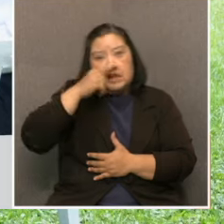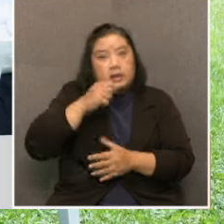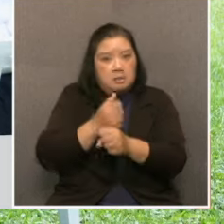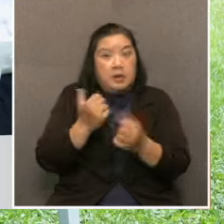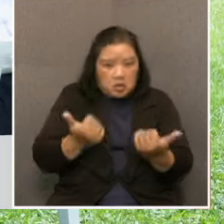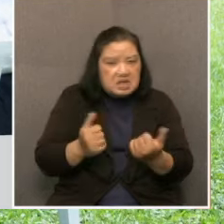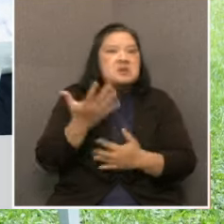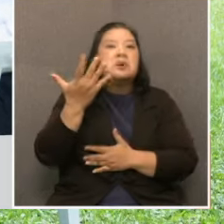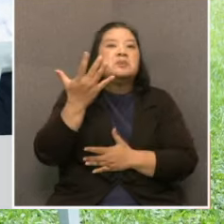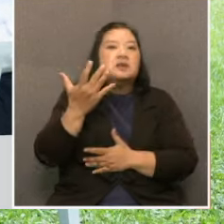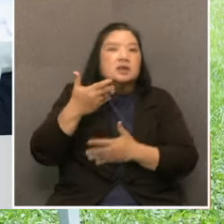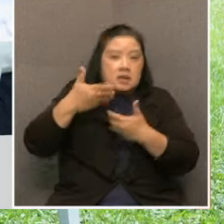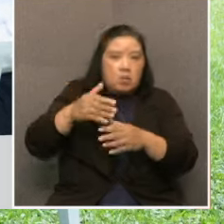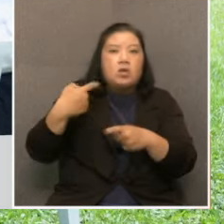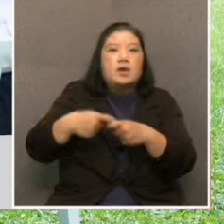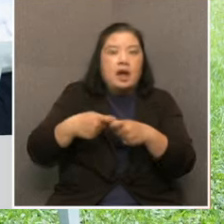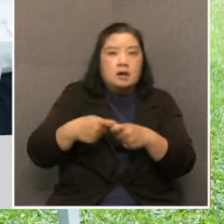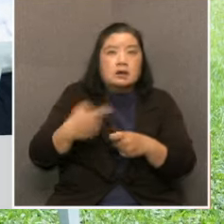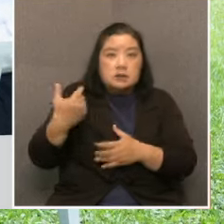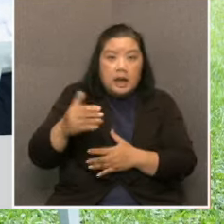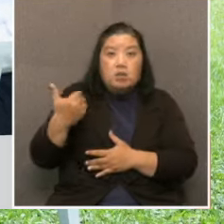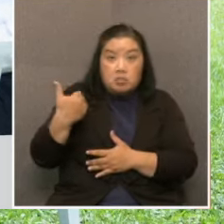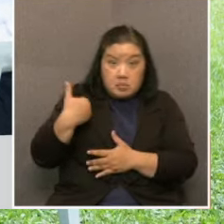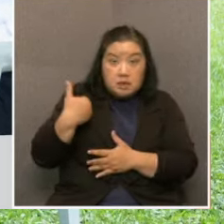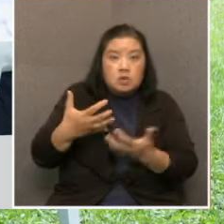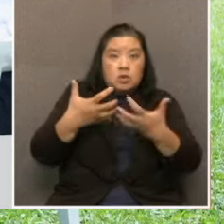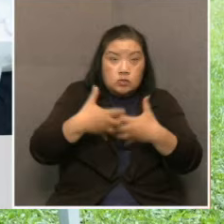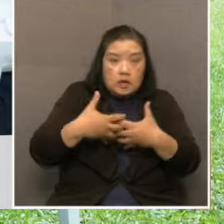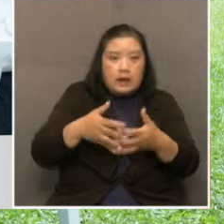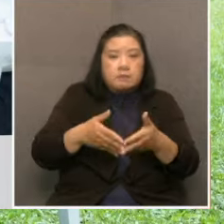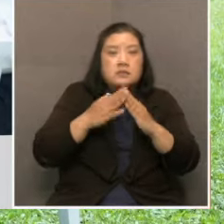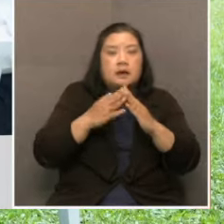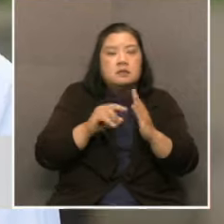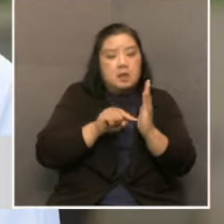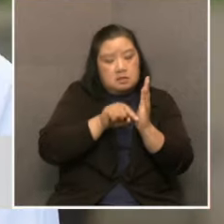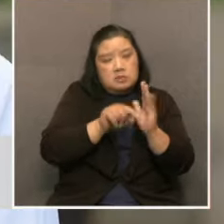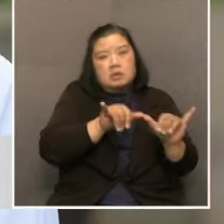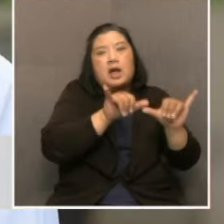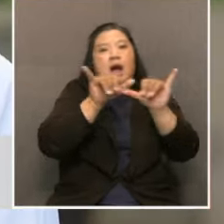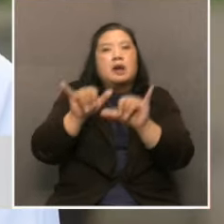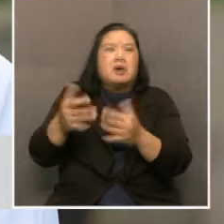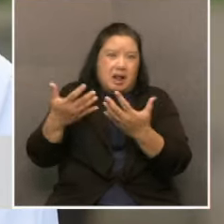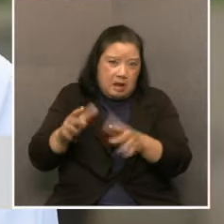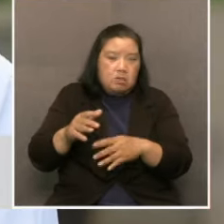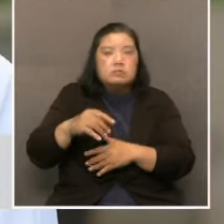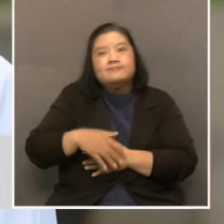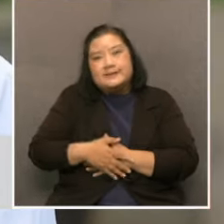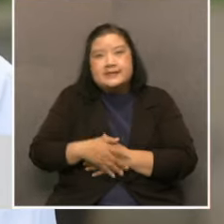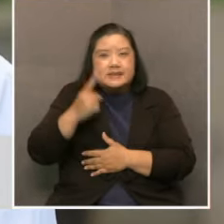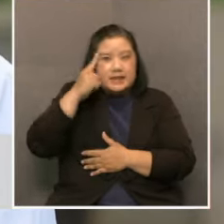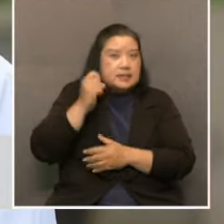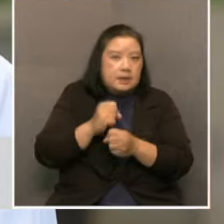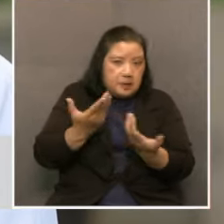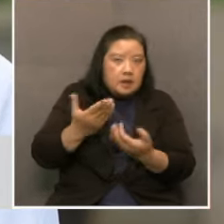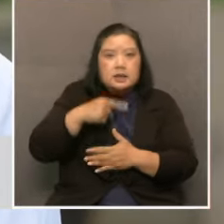ผลิตอยู่แล้วก็ย้ายฐานการผลิตให้ถูกลงไปแล้วไปประเทศเพื่อนบ้านแล้วงั้นระยะกลางเนี่ยก็คือดูว่าจะกระตุ้นการส่งออ